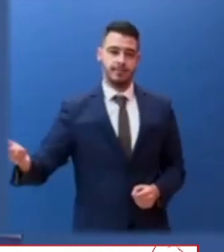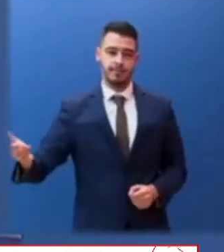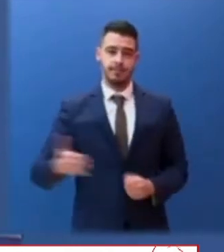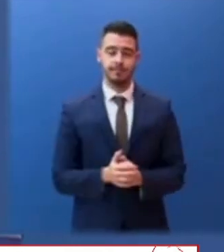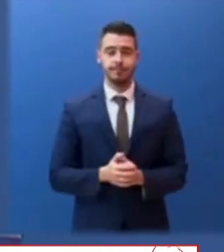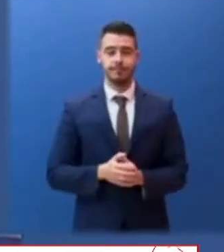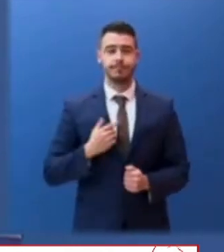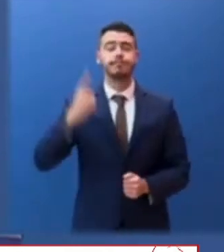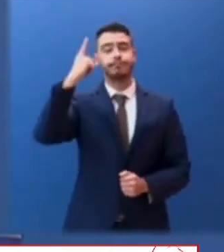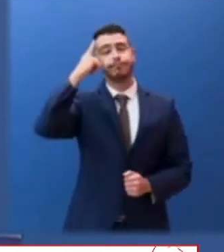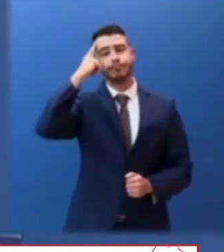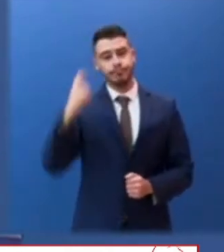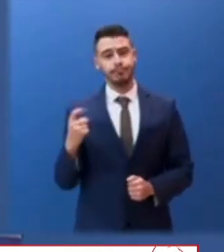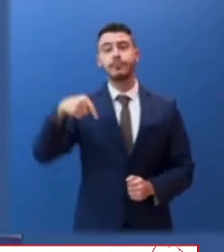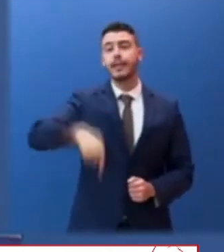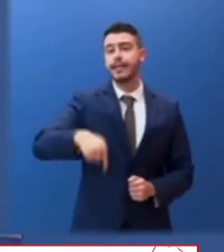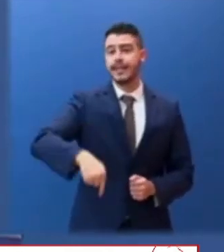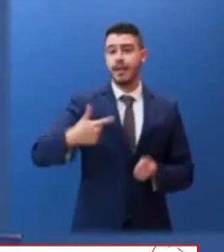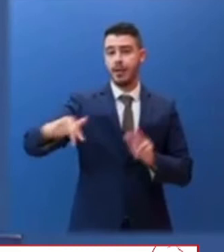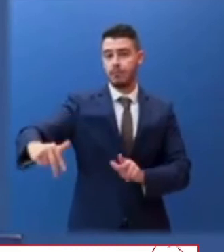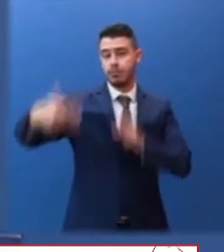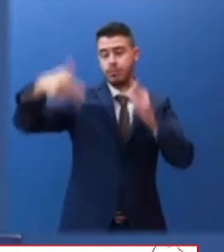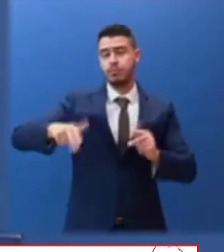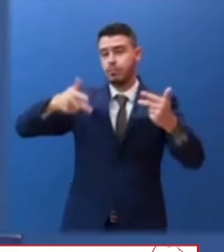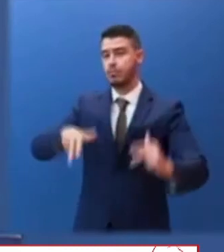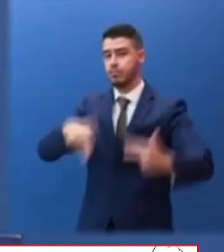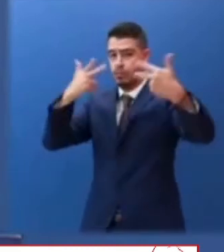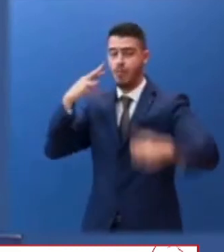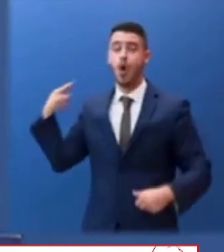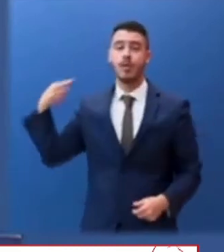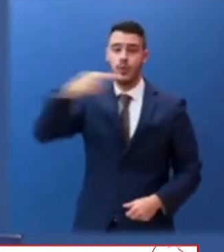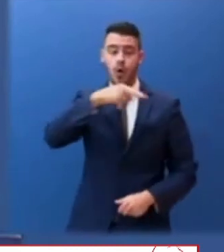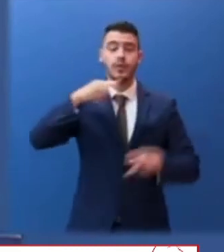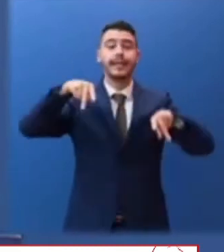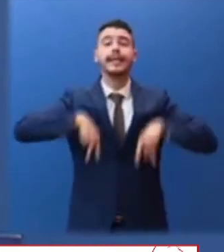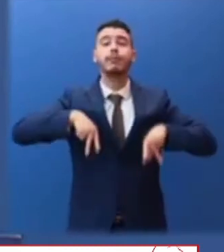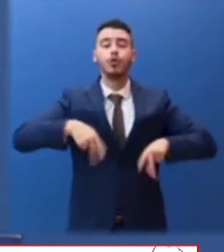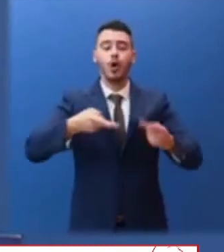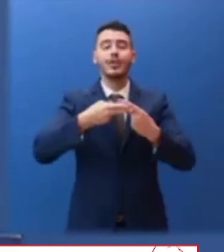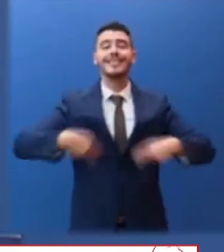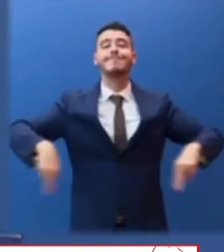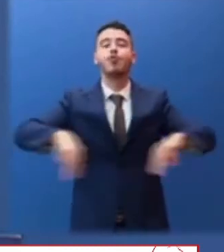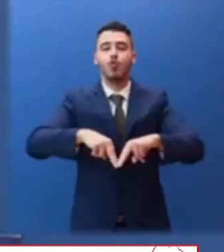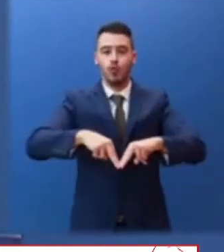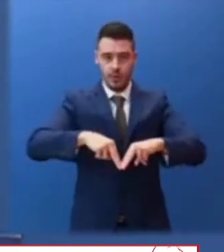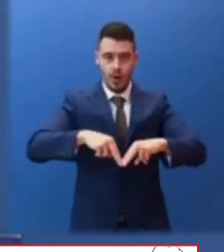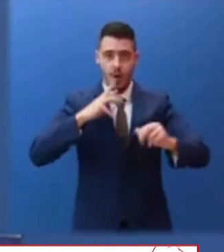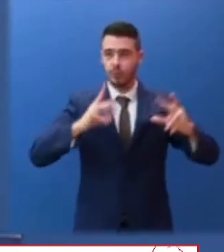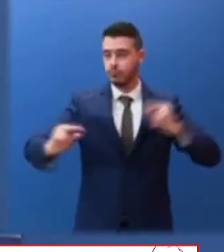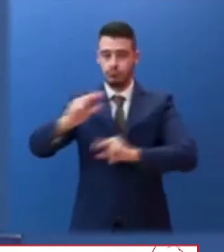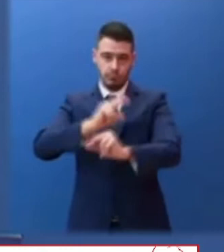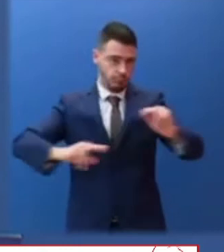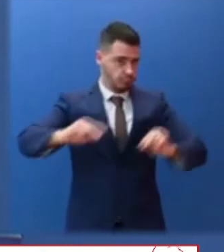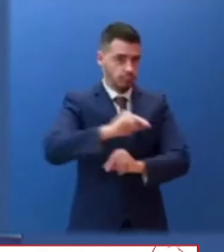Όπως γνωρίζετε, συνεδρίασε σήμερα μέσω τηλεδιάσκεψης υπό την Προεδρία του Πρωθυπουργού Κυριάκου Μητσοτάκη το Υπουργικό Συμβούλιο. Η κυβέρνηση, παρά